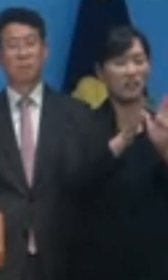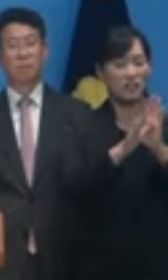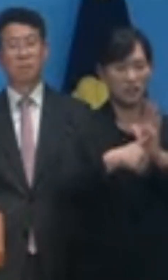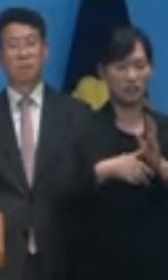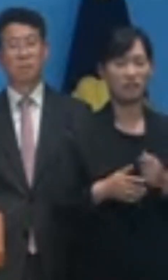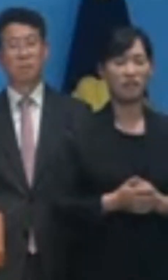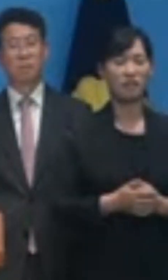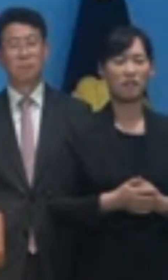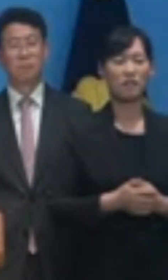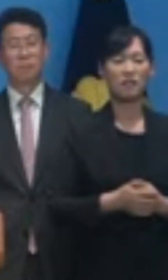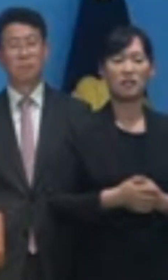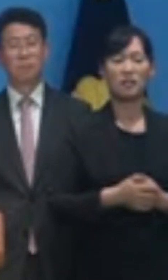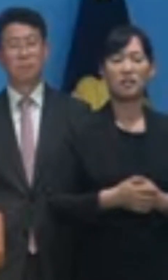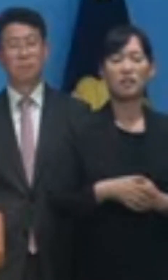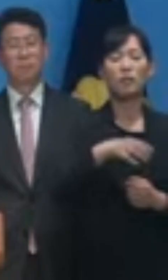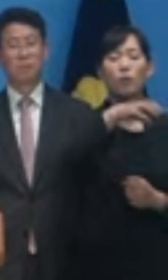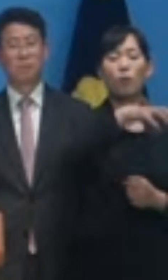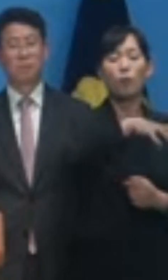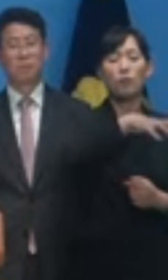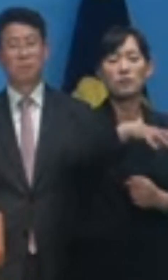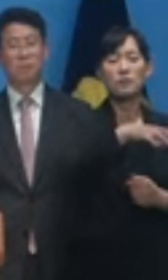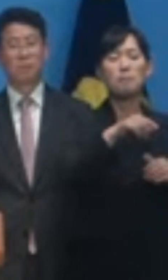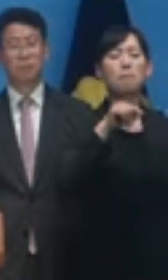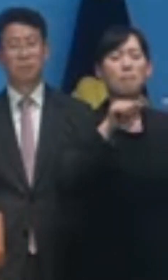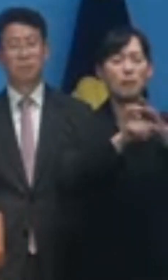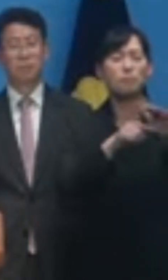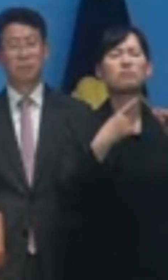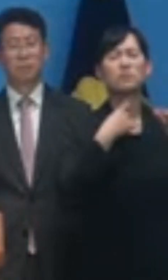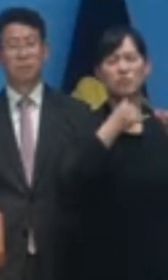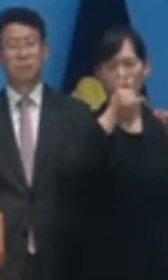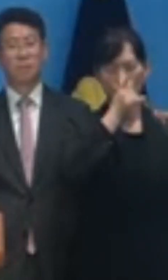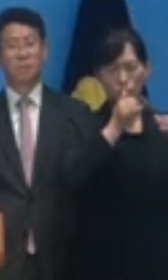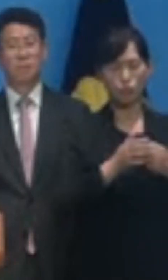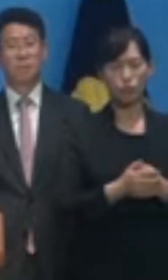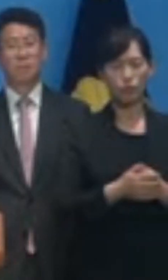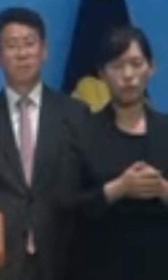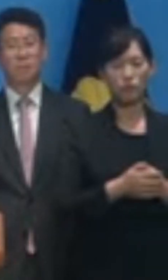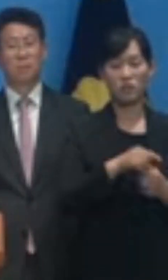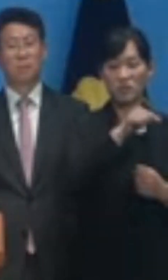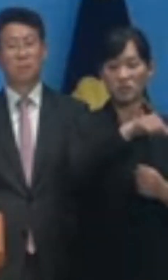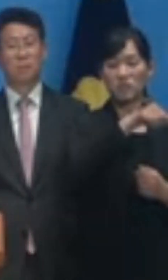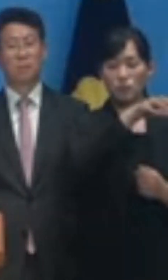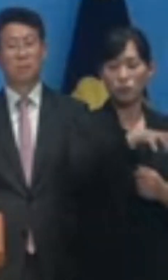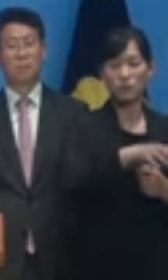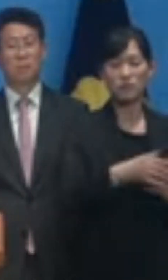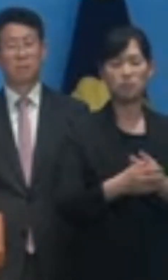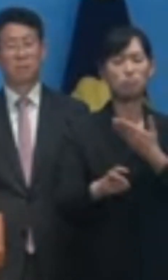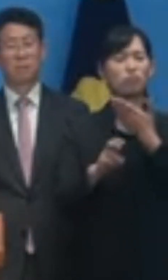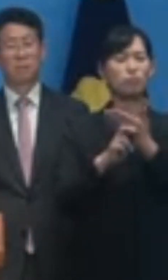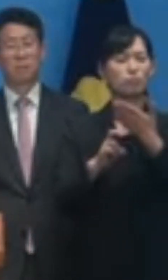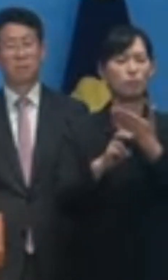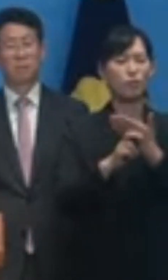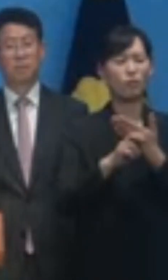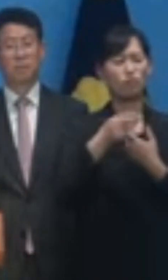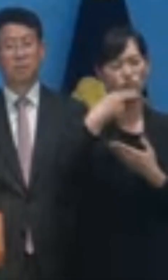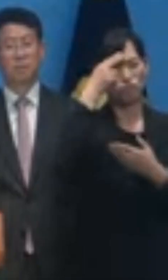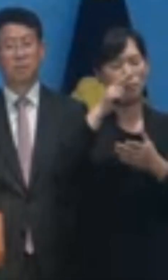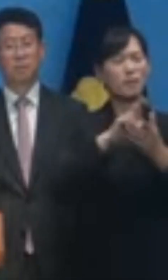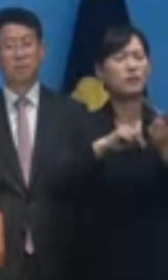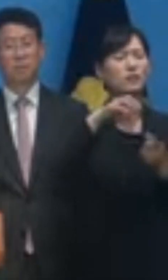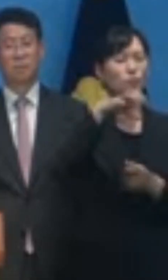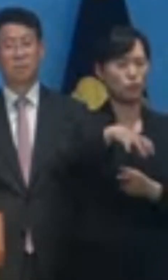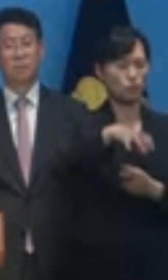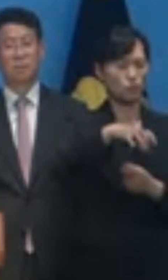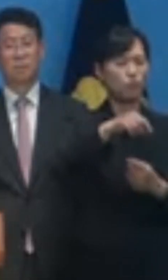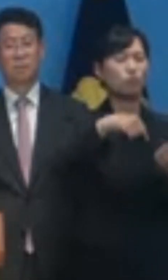당시 시로코라는 장소를 방문한 적이 있고 시로코는 불법 유흥 주점의